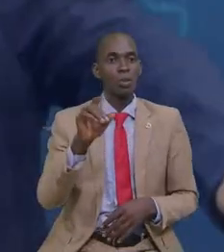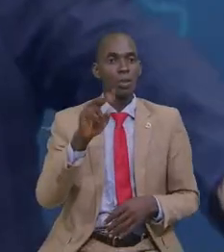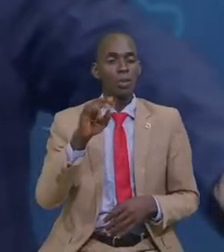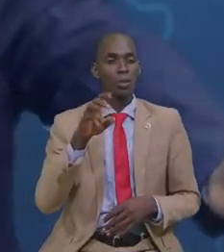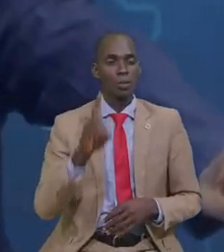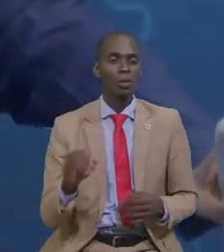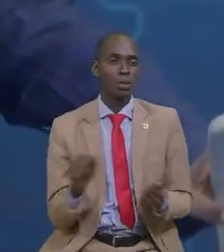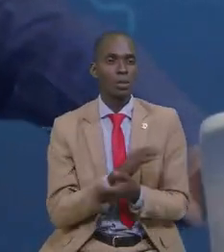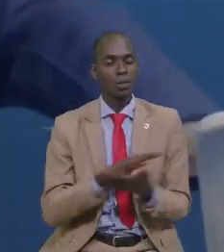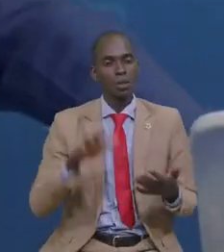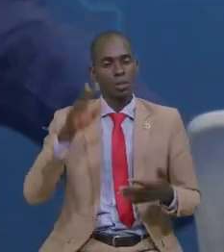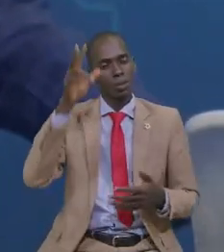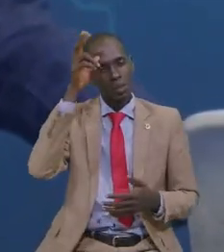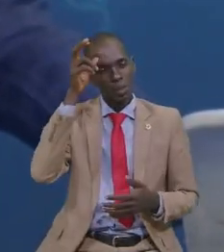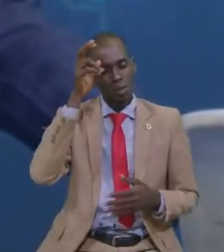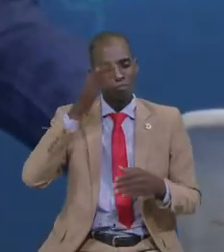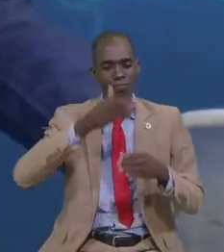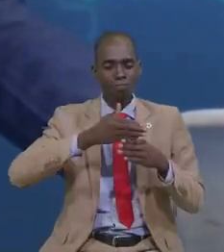a détruit Satan.